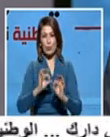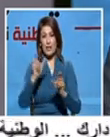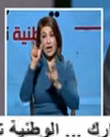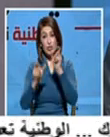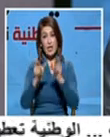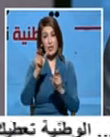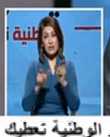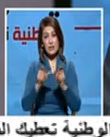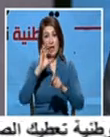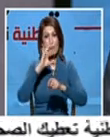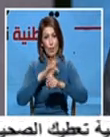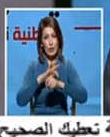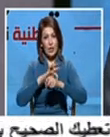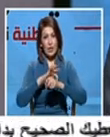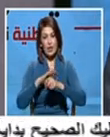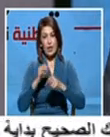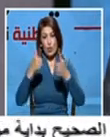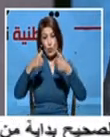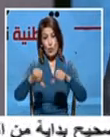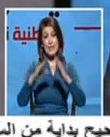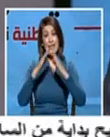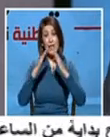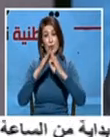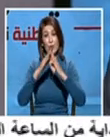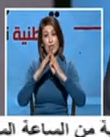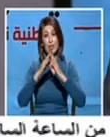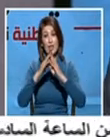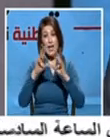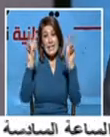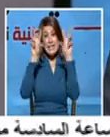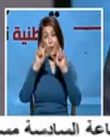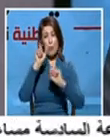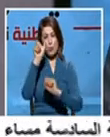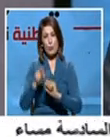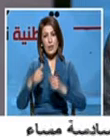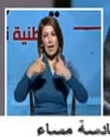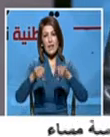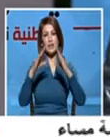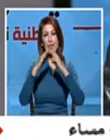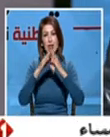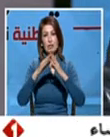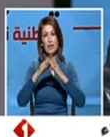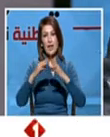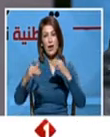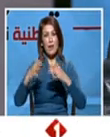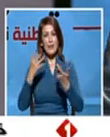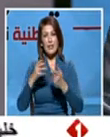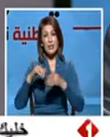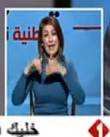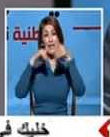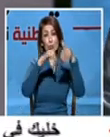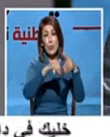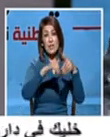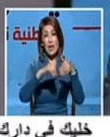نقول لهم أول حاجة الشعار خليك في دارك. أول حاجة خليك في دارك. أما تواصل بالدواء متاعك كما